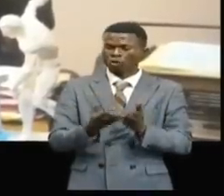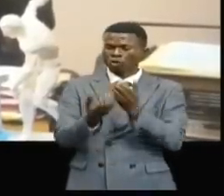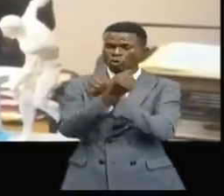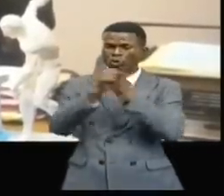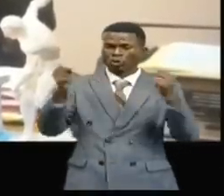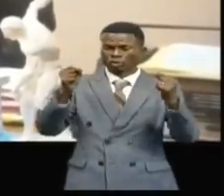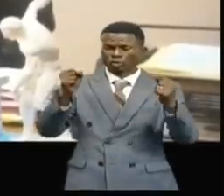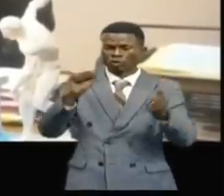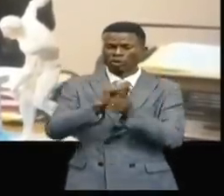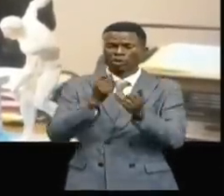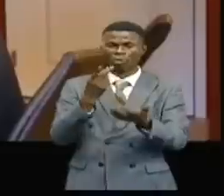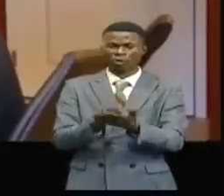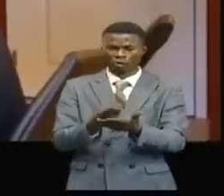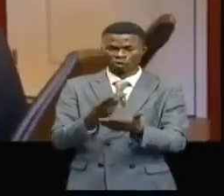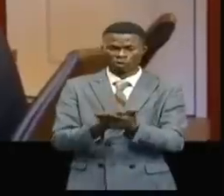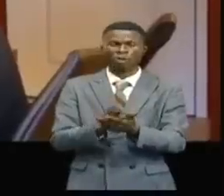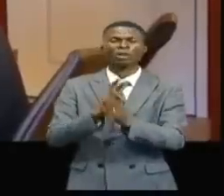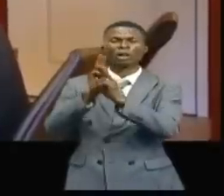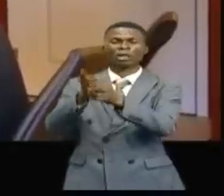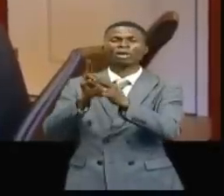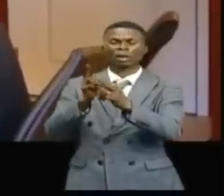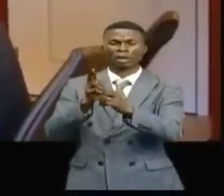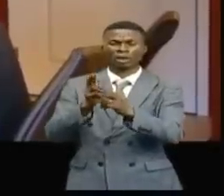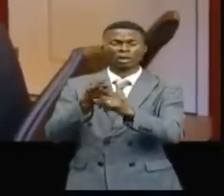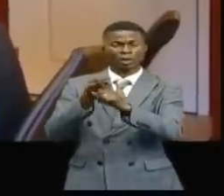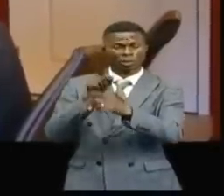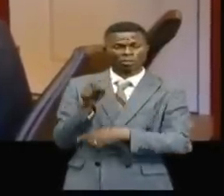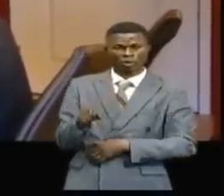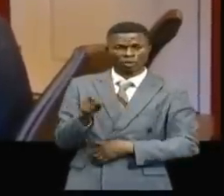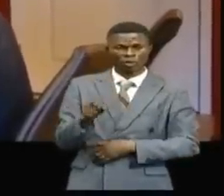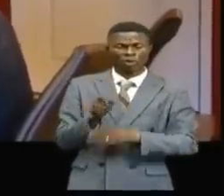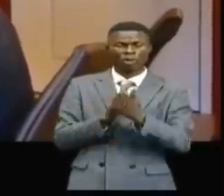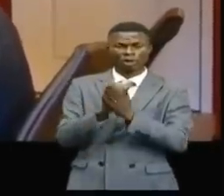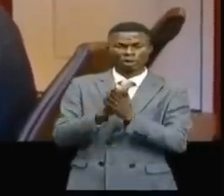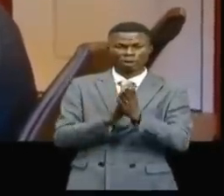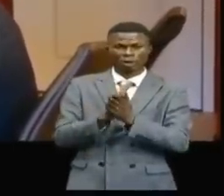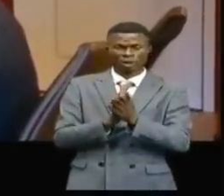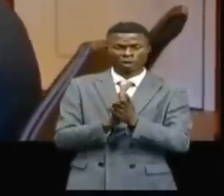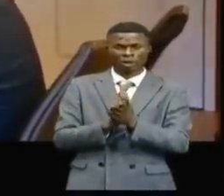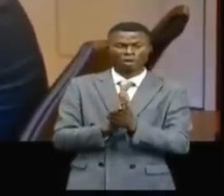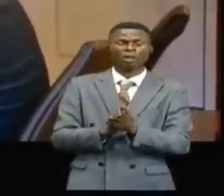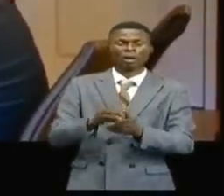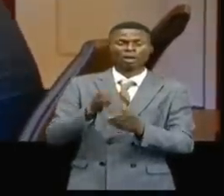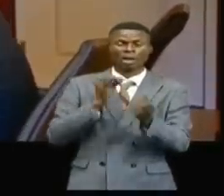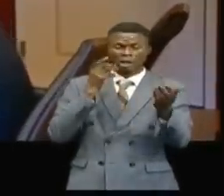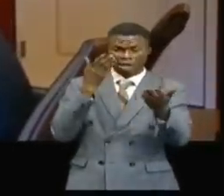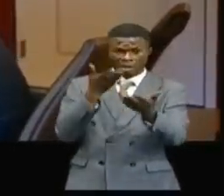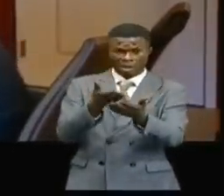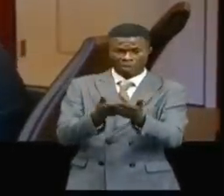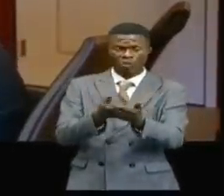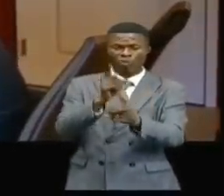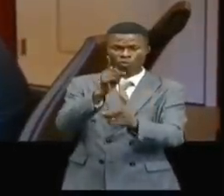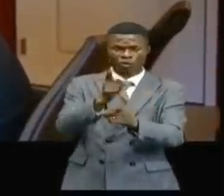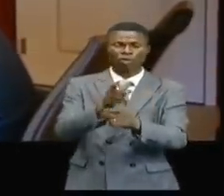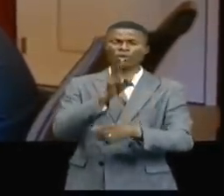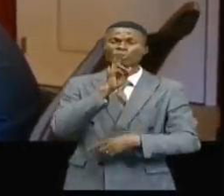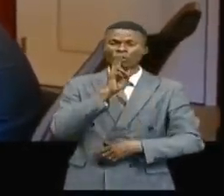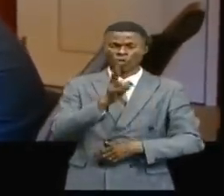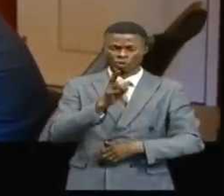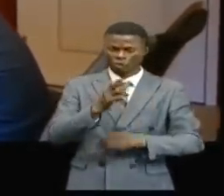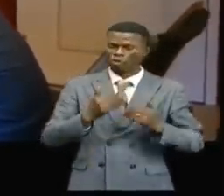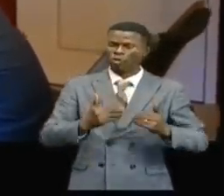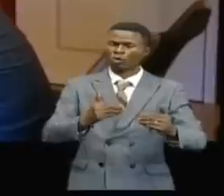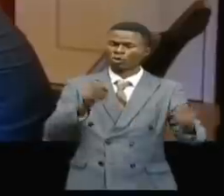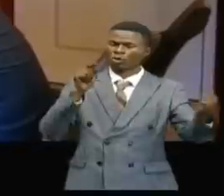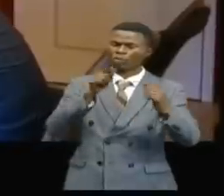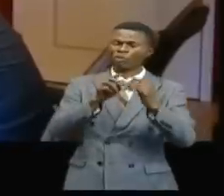vie nationale. Et les rapports qui en ressortent constituent l'ébauche sur base des indicateurs réels d'un cheminement